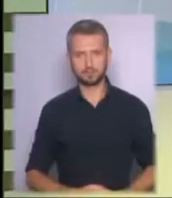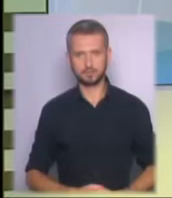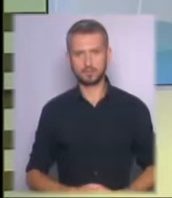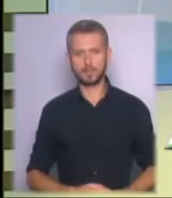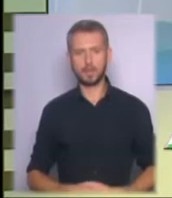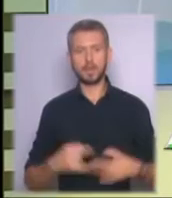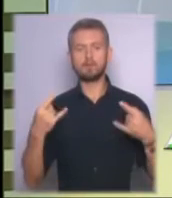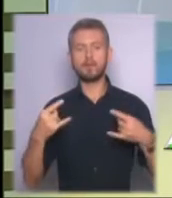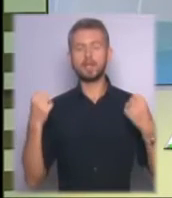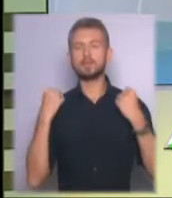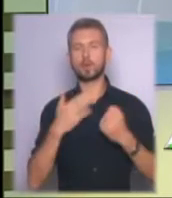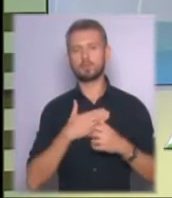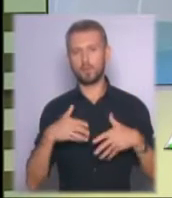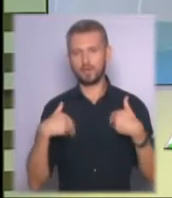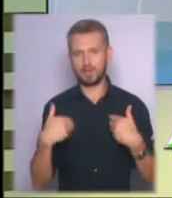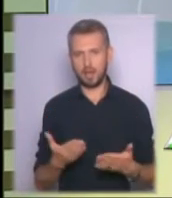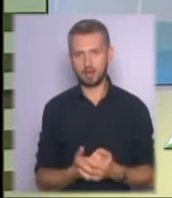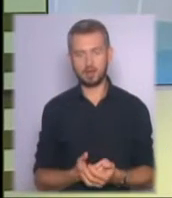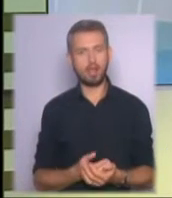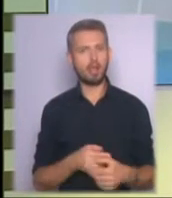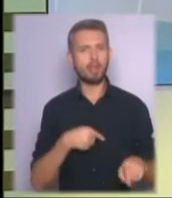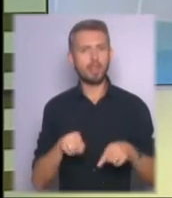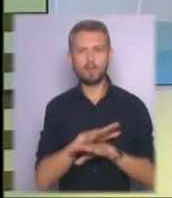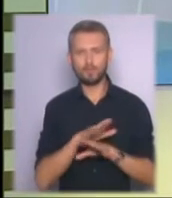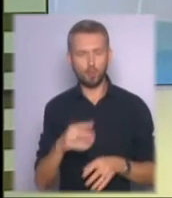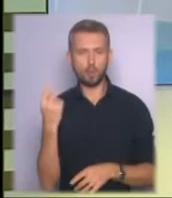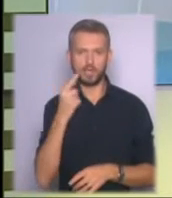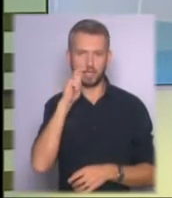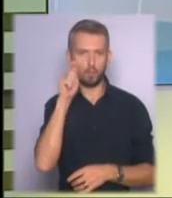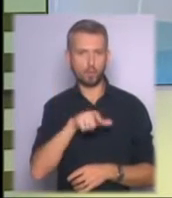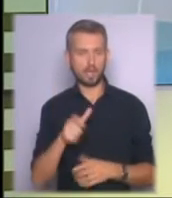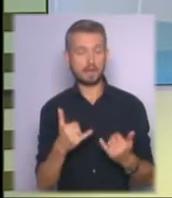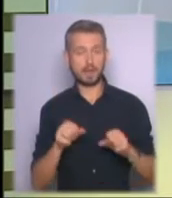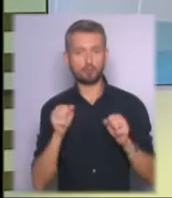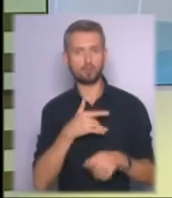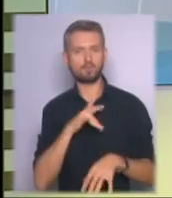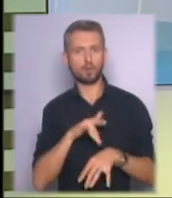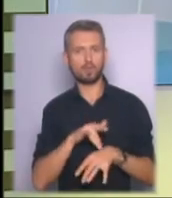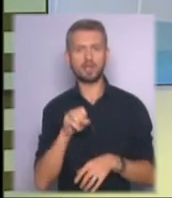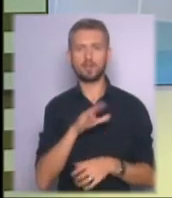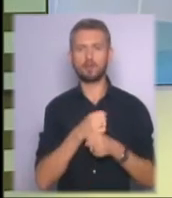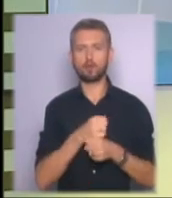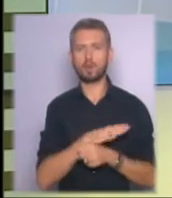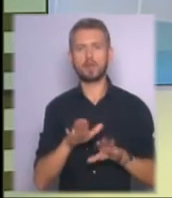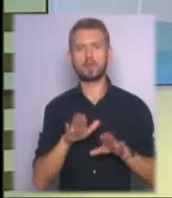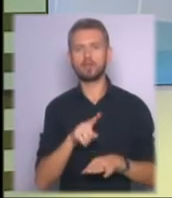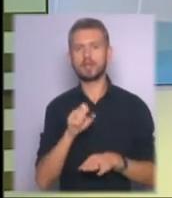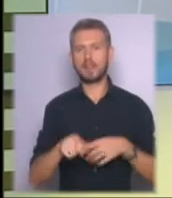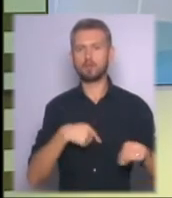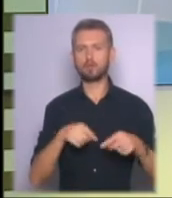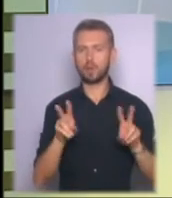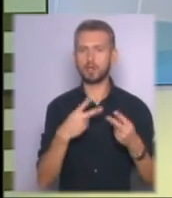В ефірі «Спорт». Мої вітання. Не футболом єдиним українці зараз можуть болювати у Єврокубках не тільки за футбольні